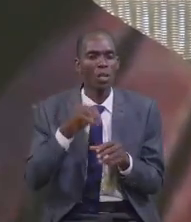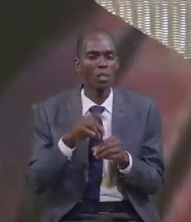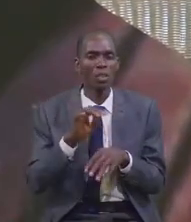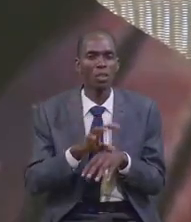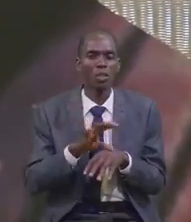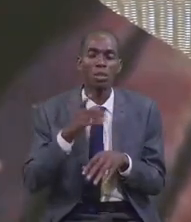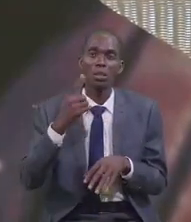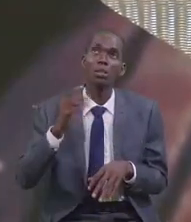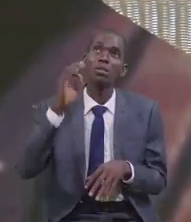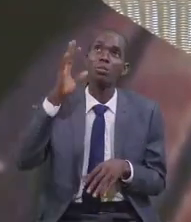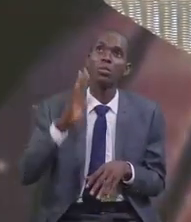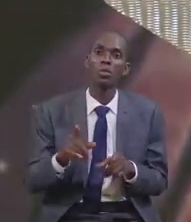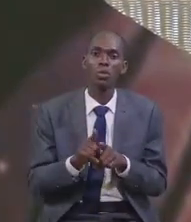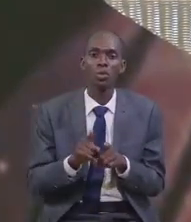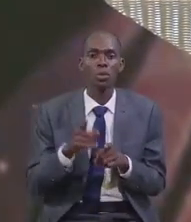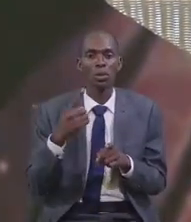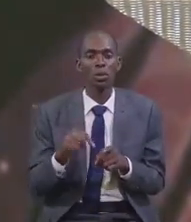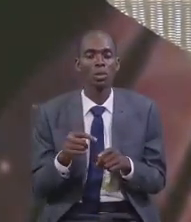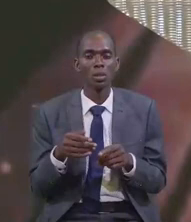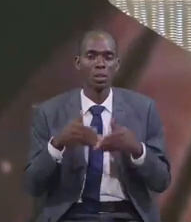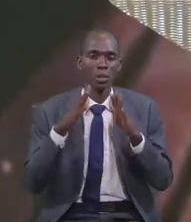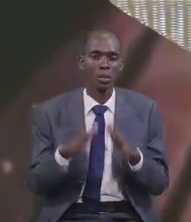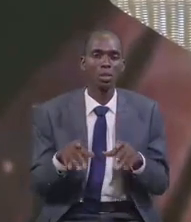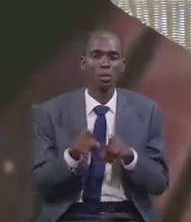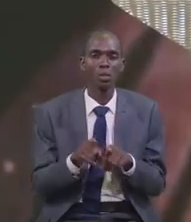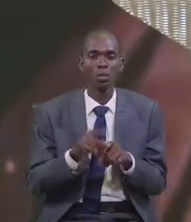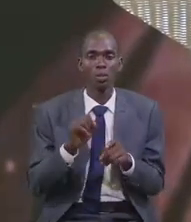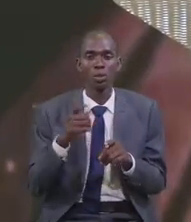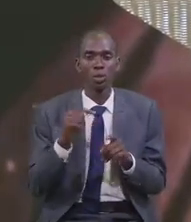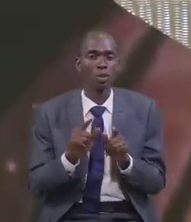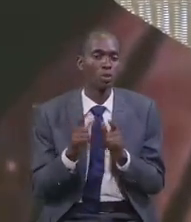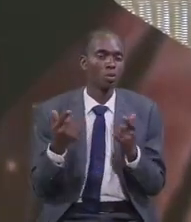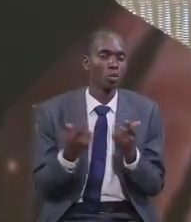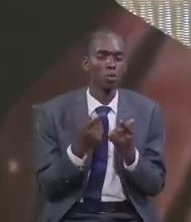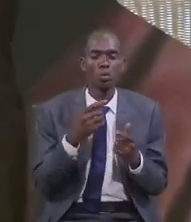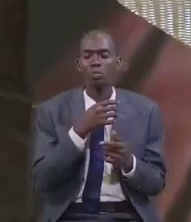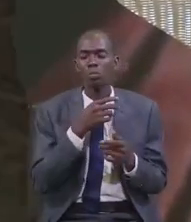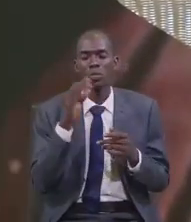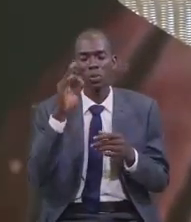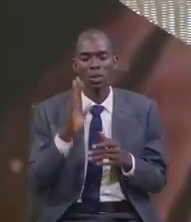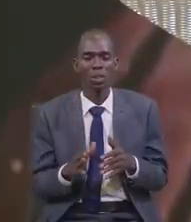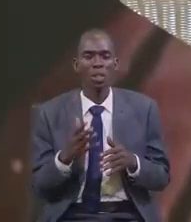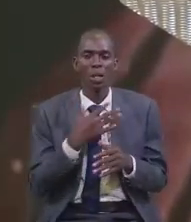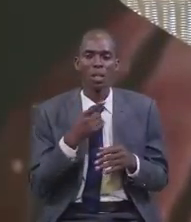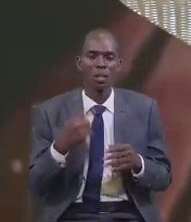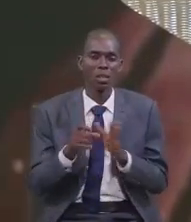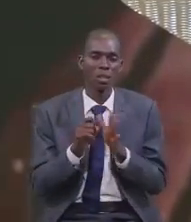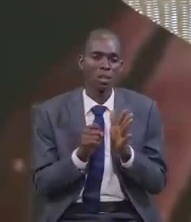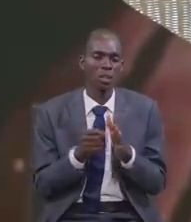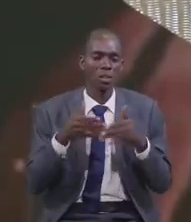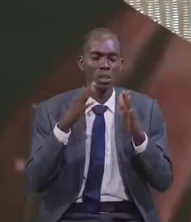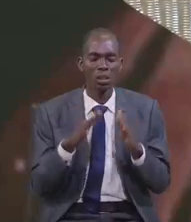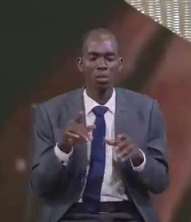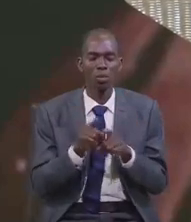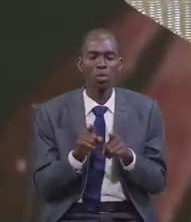aussi. Le pasteur de groupe, les dirigeants pasteurs nationaux, d'État. Notre vie doit